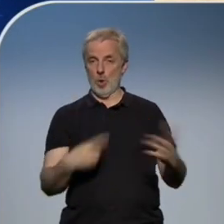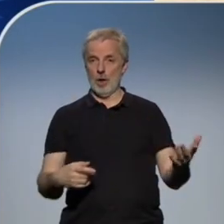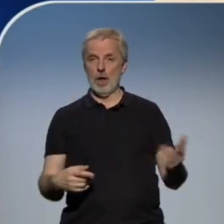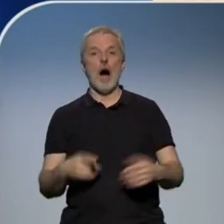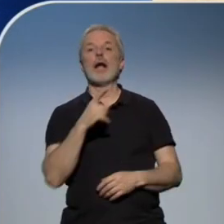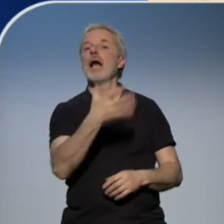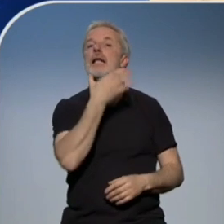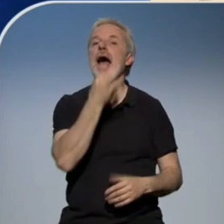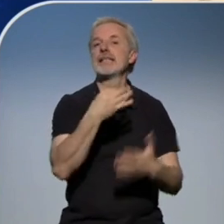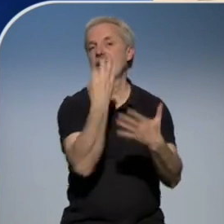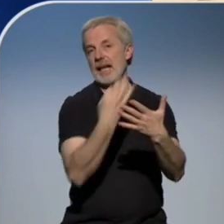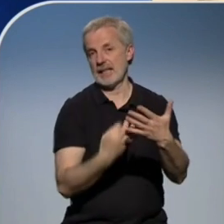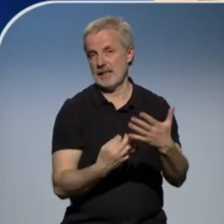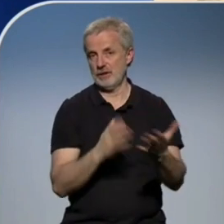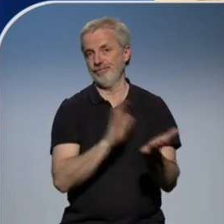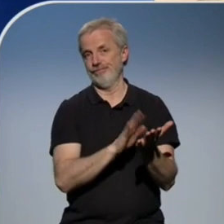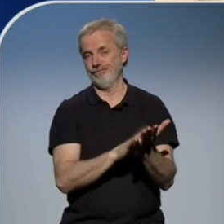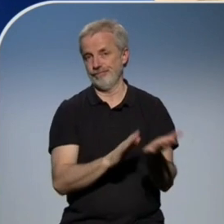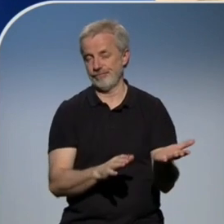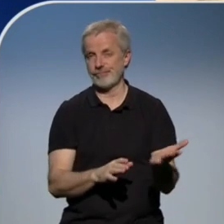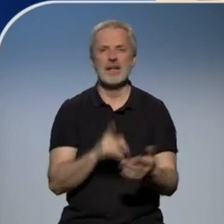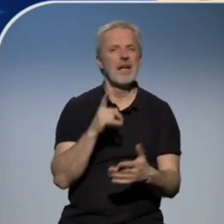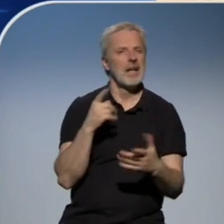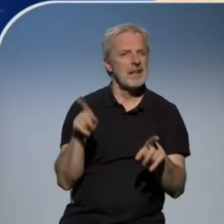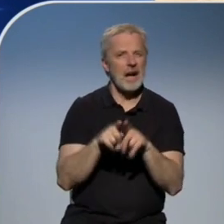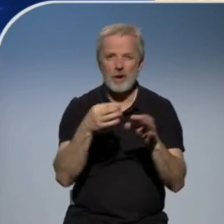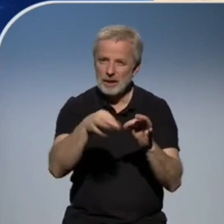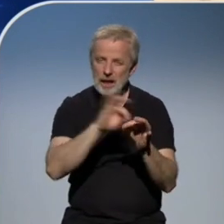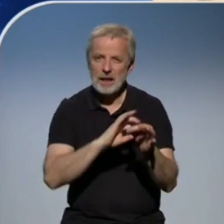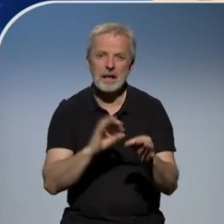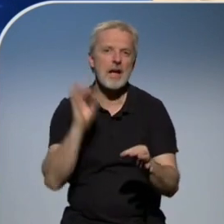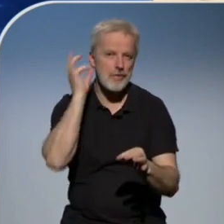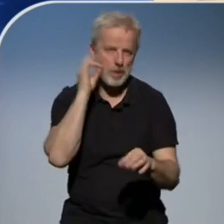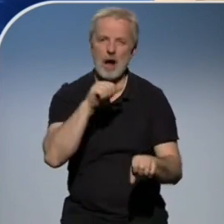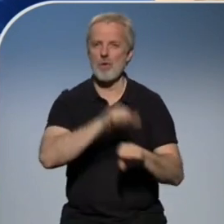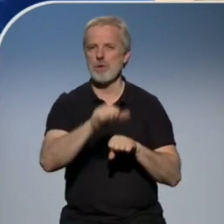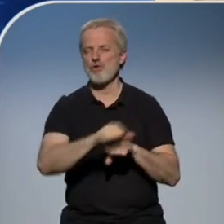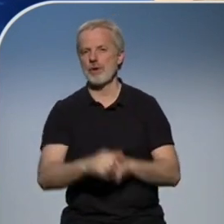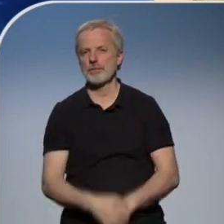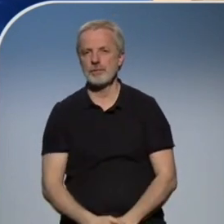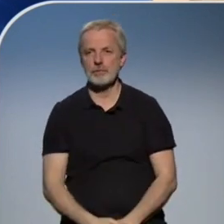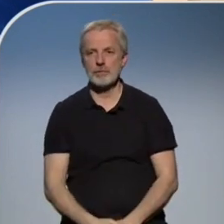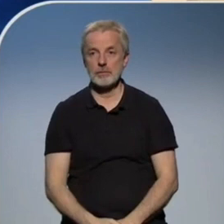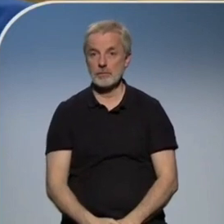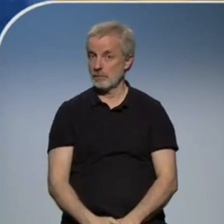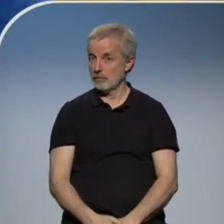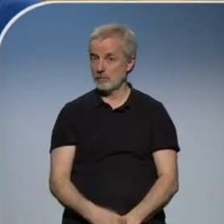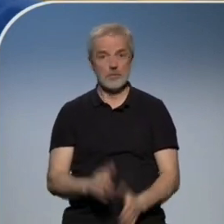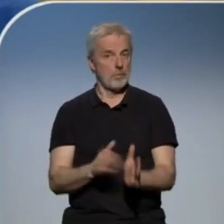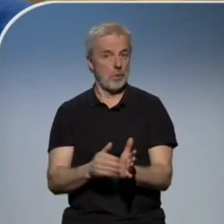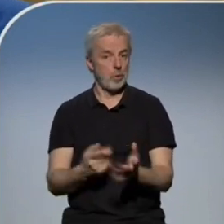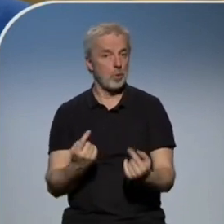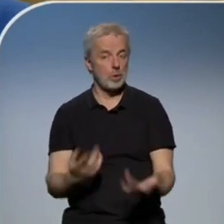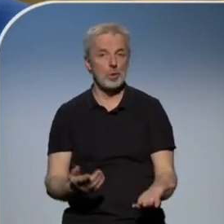ty krásně kreslíš, to jsi skvělá. Všechny tyhle ty drobné detaily těm ženám k tomu dospělosti hodně ublíží. Jak to? No, protože